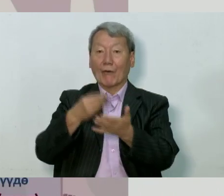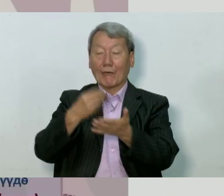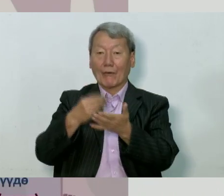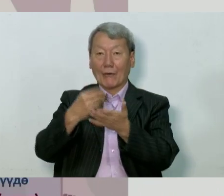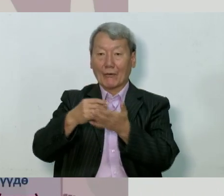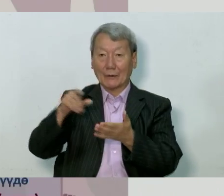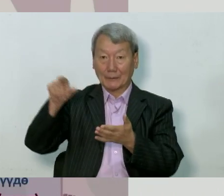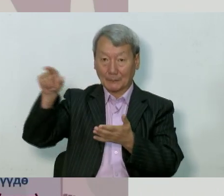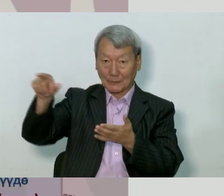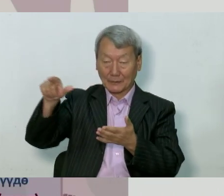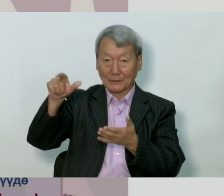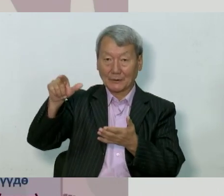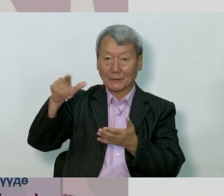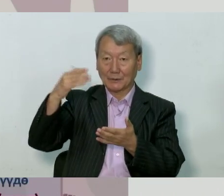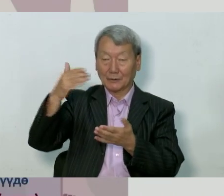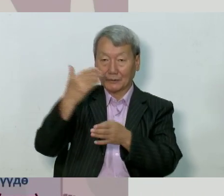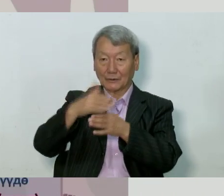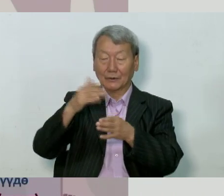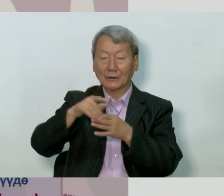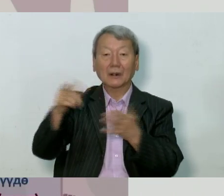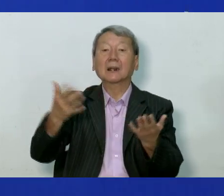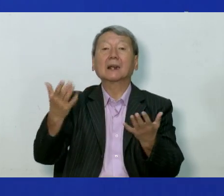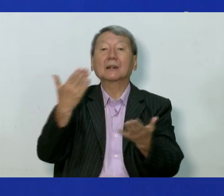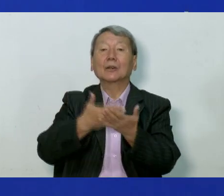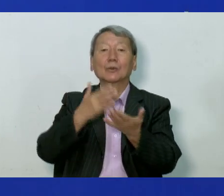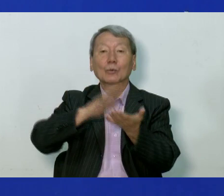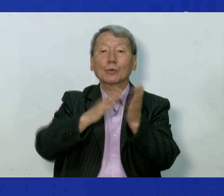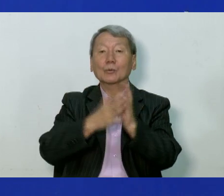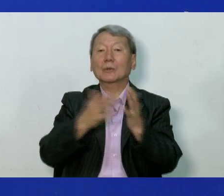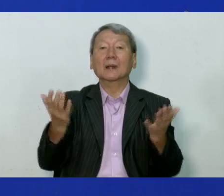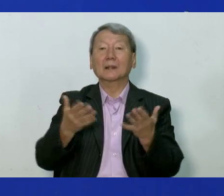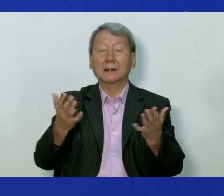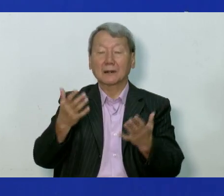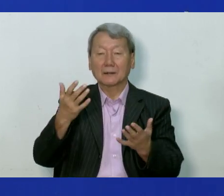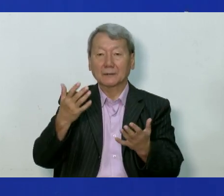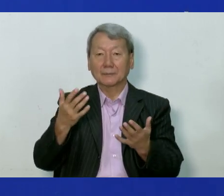кредиттик каражаттарын шарттары, бул кандай шарттар?